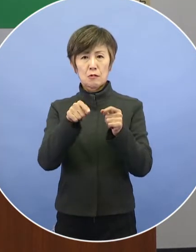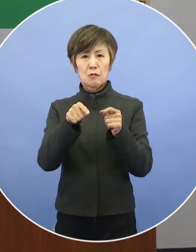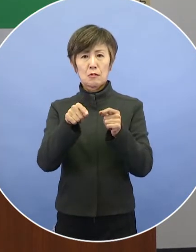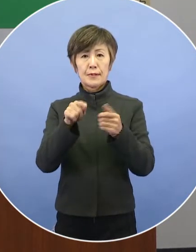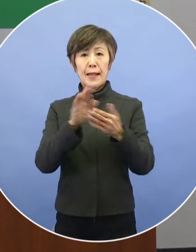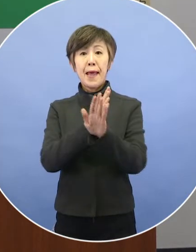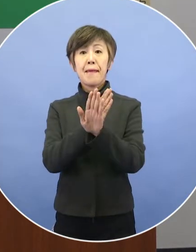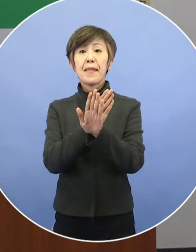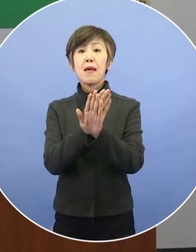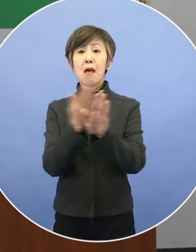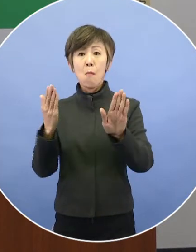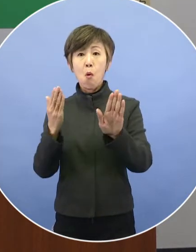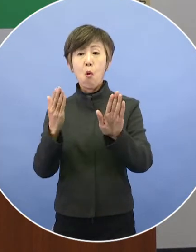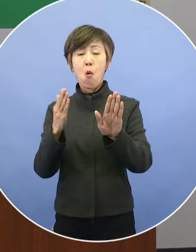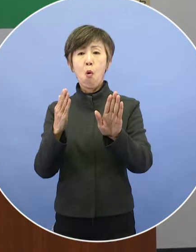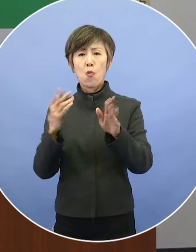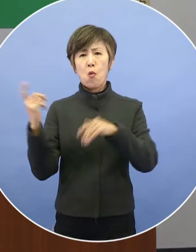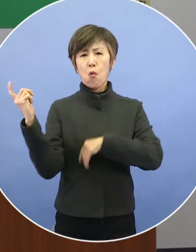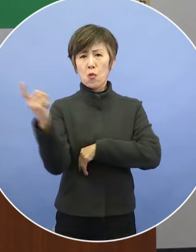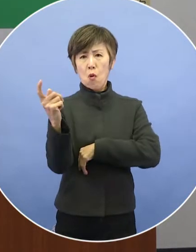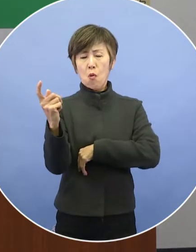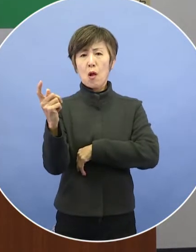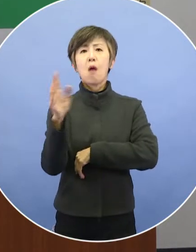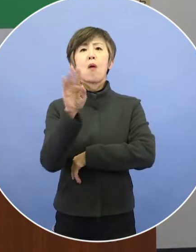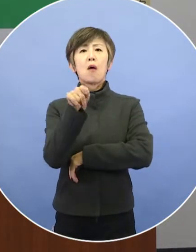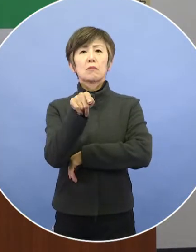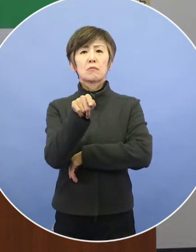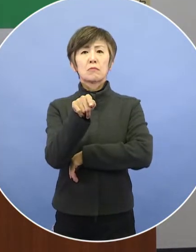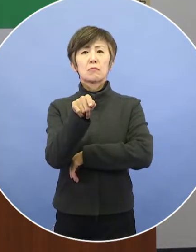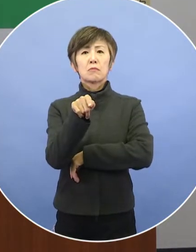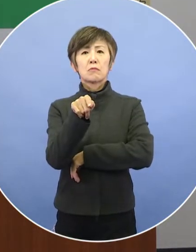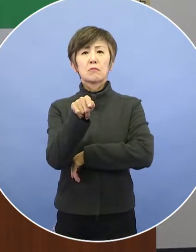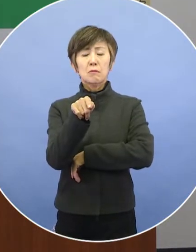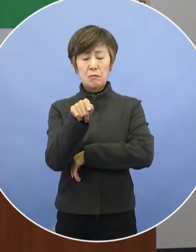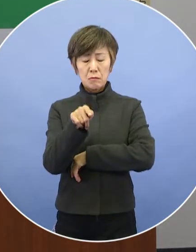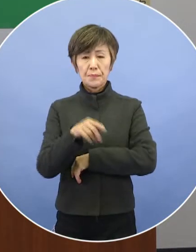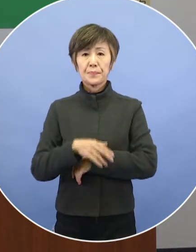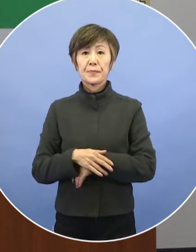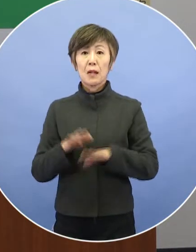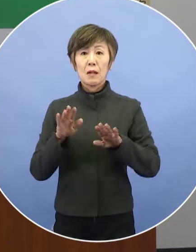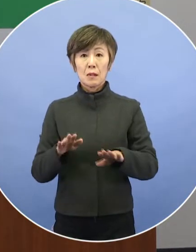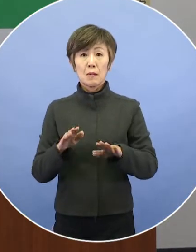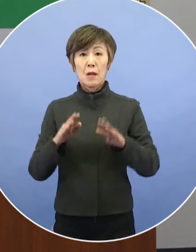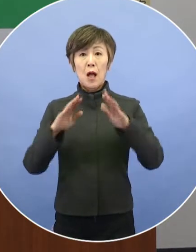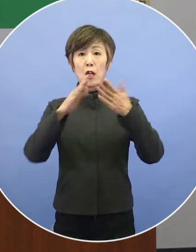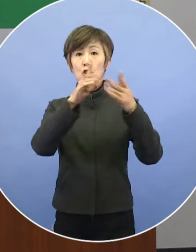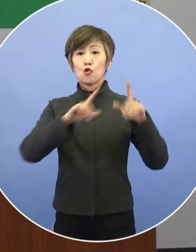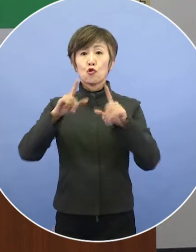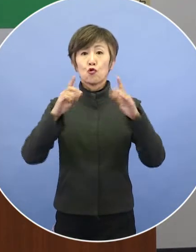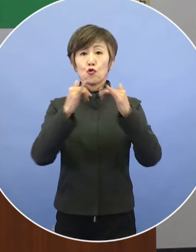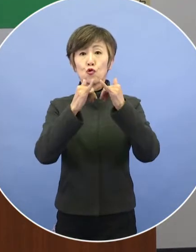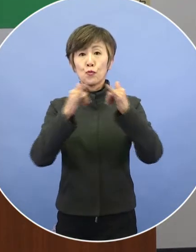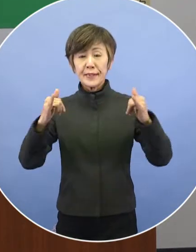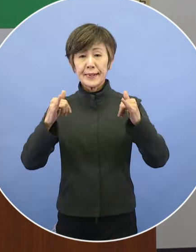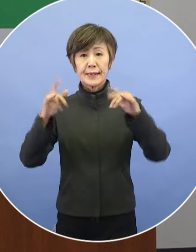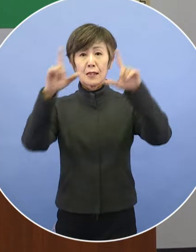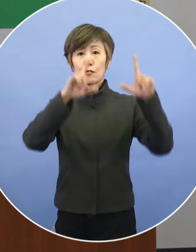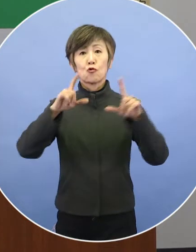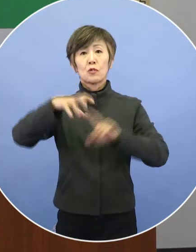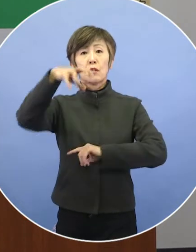強化等も検討して一部そういうこともあると思いますけれども大きくはですね住民が